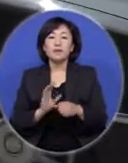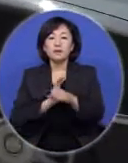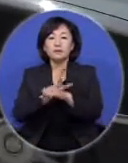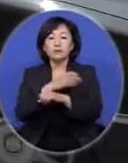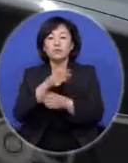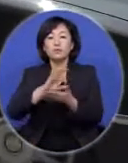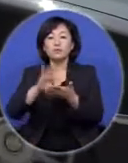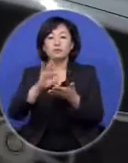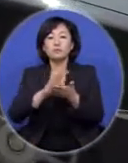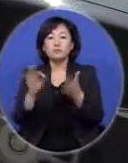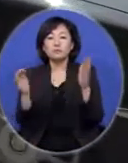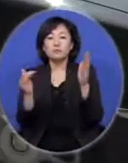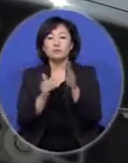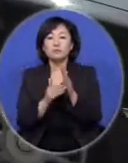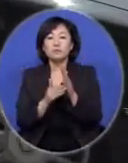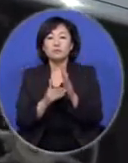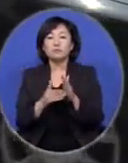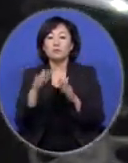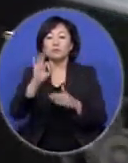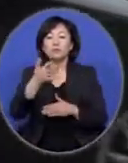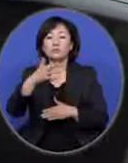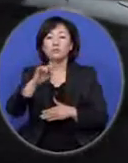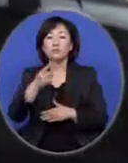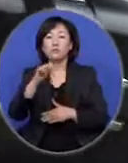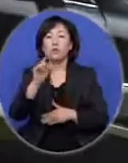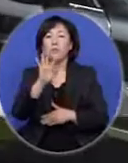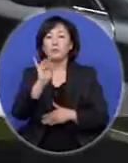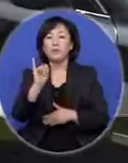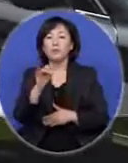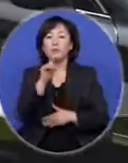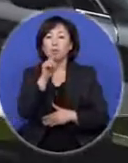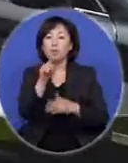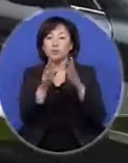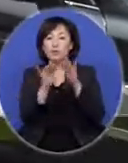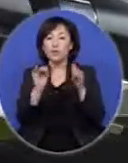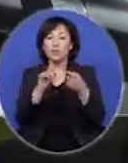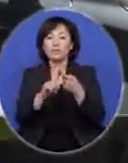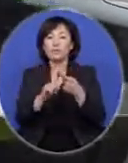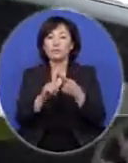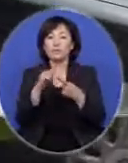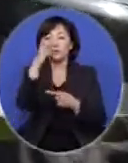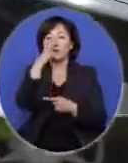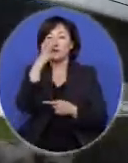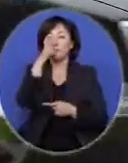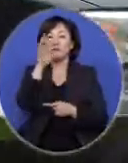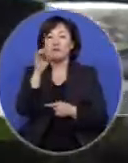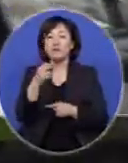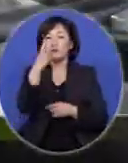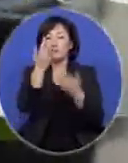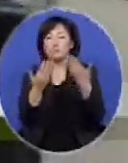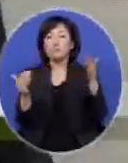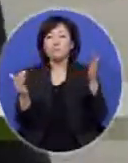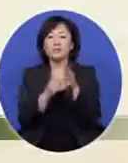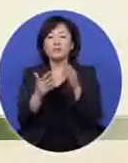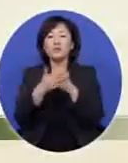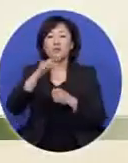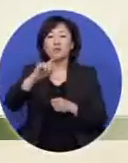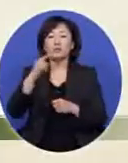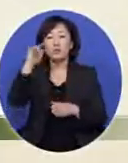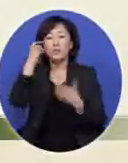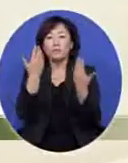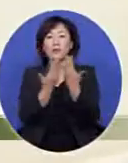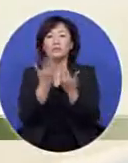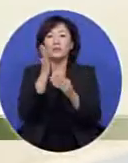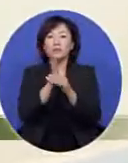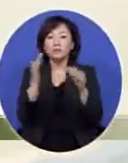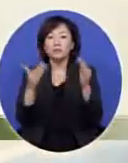직권남용 혐의로 피소된 윤종호 북구청장이 피고소인 자격으로 검찰에 출석했습니다. 윤 구청장은 코스트코 건축 허가를 반려한